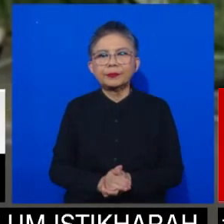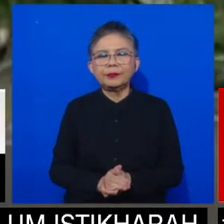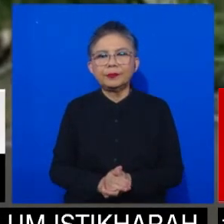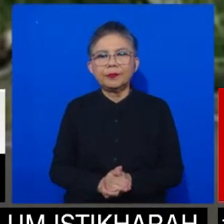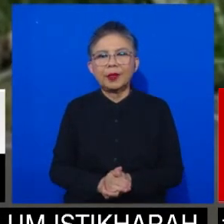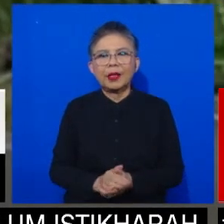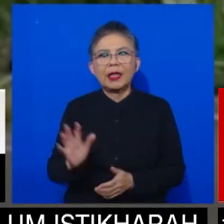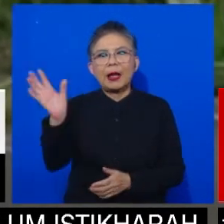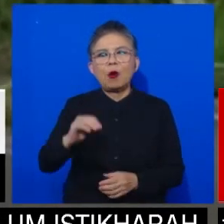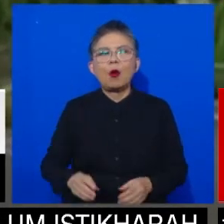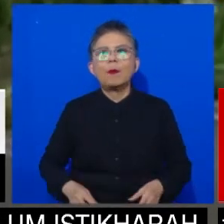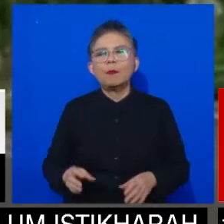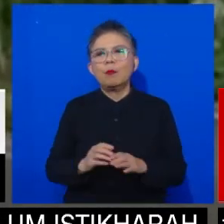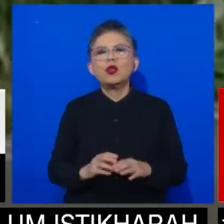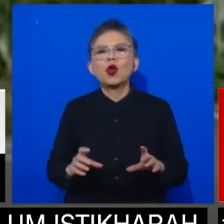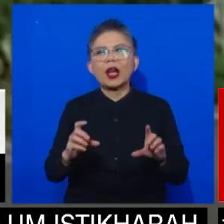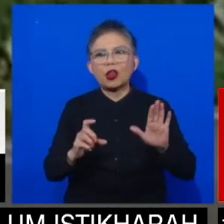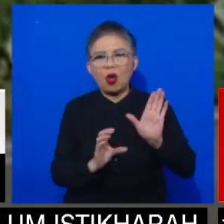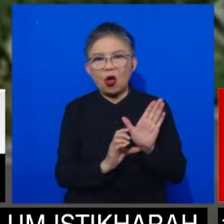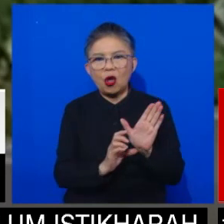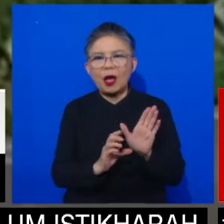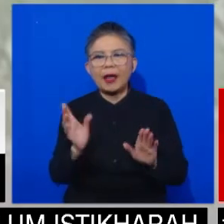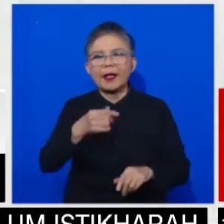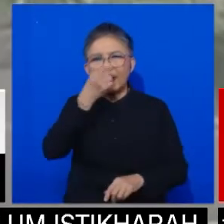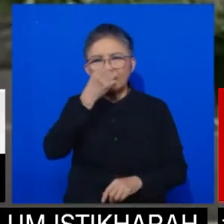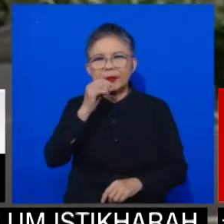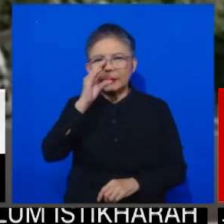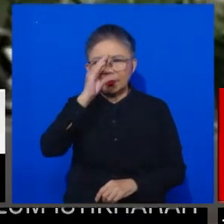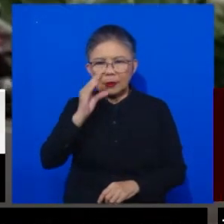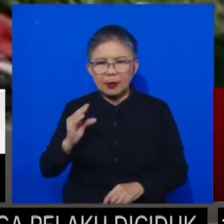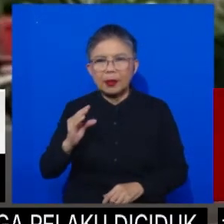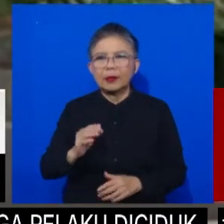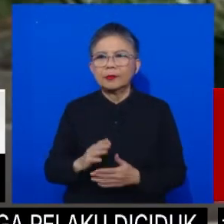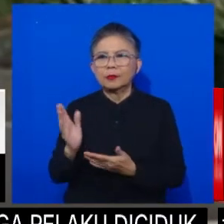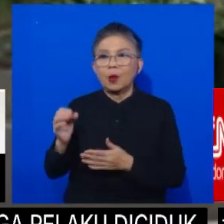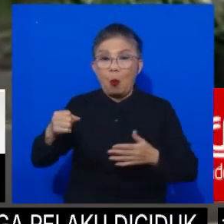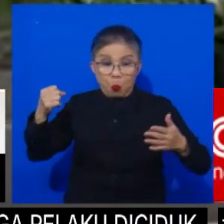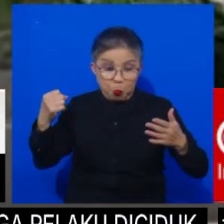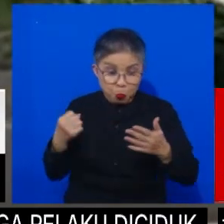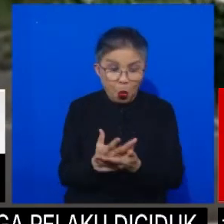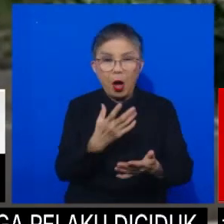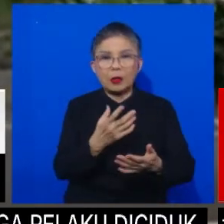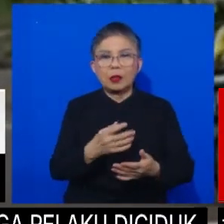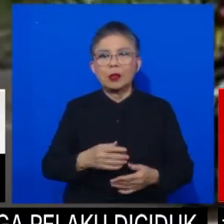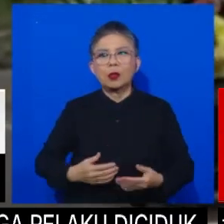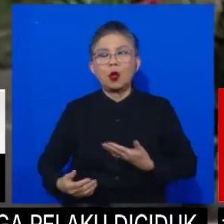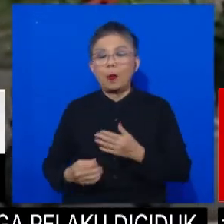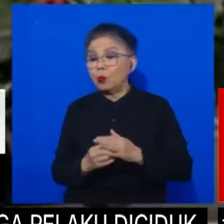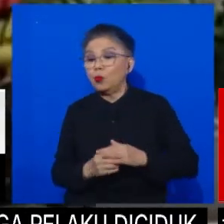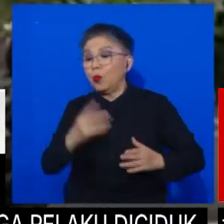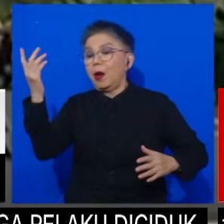Pacet, Kabupaten Mojokerto, Jawa Timur, Kamis sore terekam kamera. Kerasnya benturan membuat korban